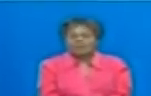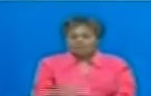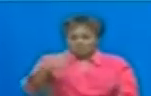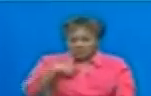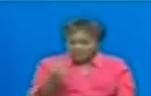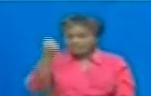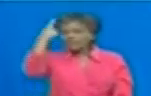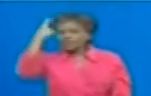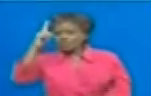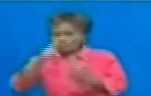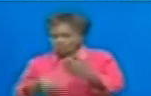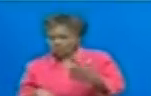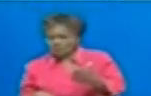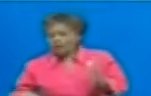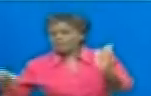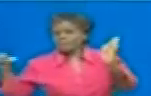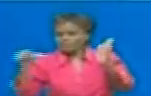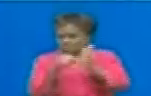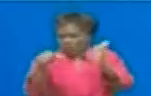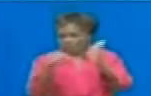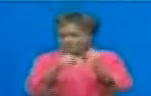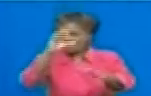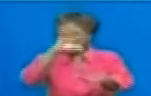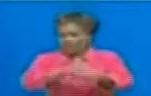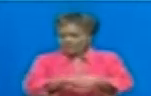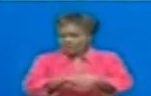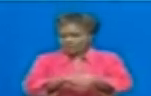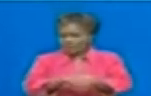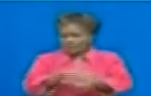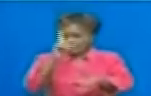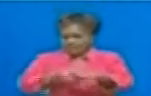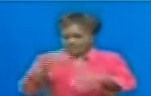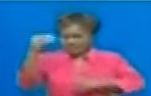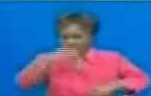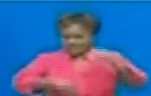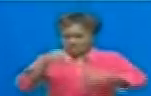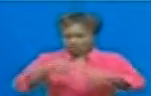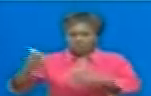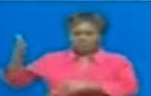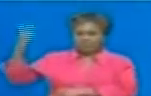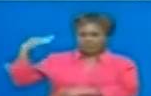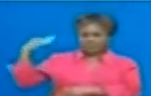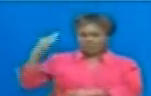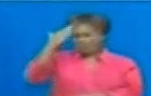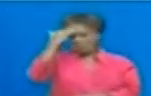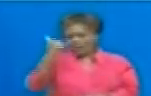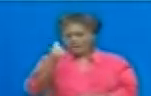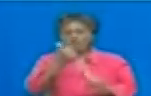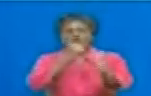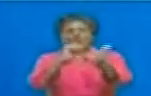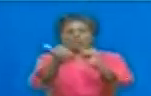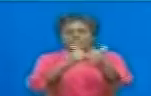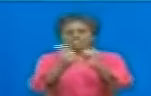Tuligundua shida ambazo tulipata hapo uchaguzi uliokwisha kwa sababu ya kushindana.